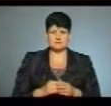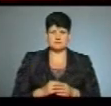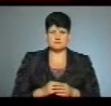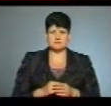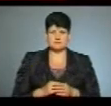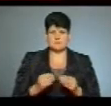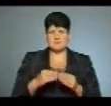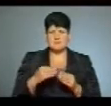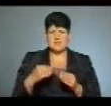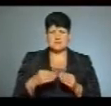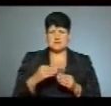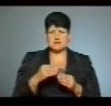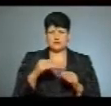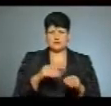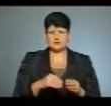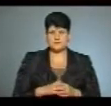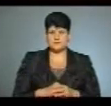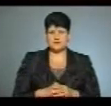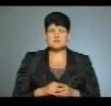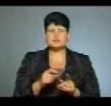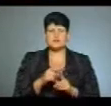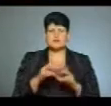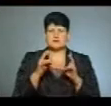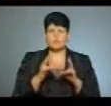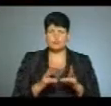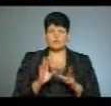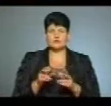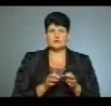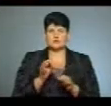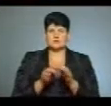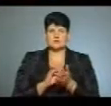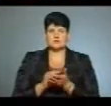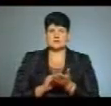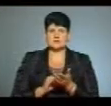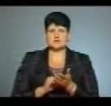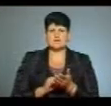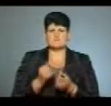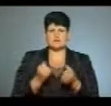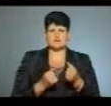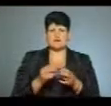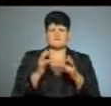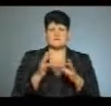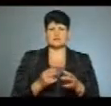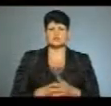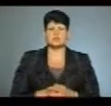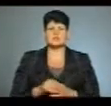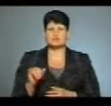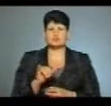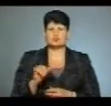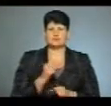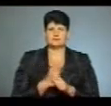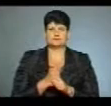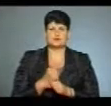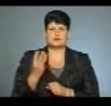напевно, пластину ставити. За словами травмованих, після виписки подаватимуть в суд на водія вантажівки. Ці кадри відзняті у суботу, 3 серпня,